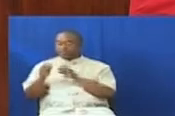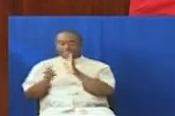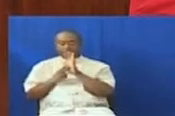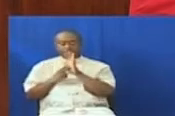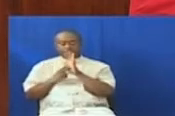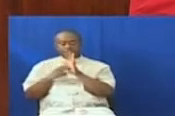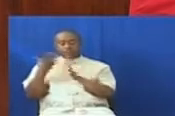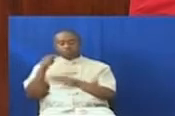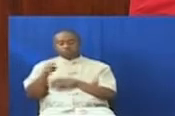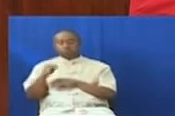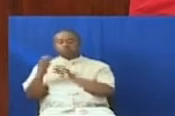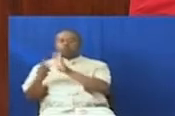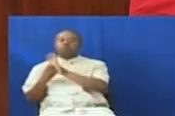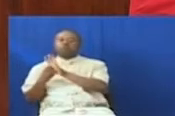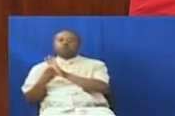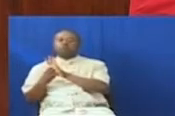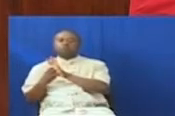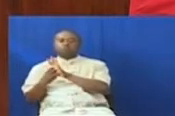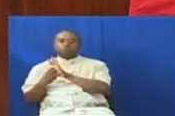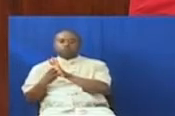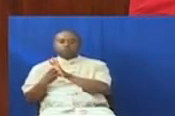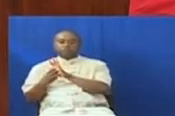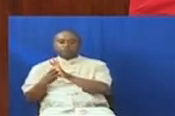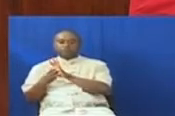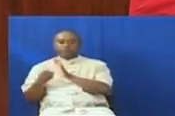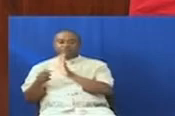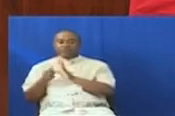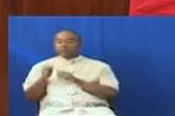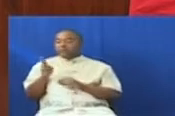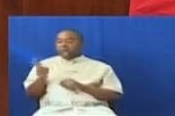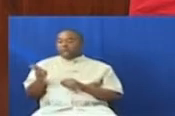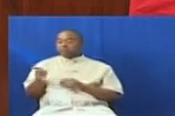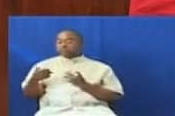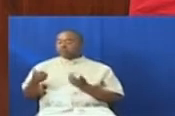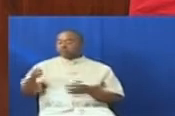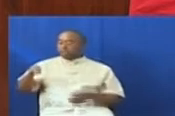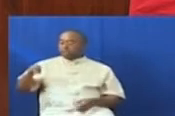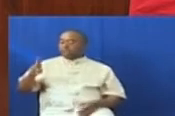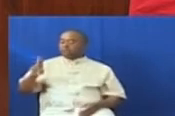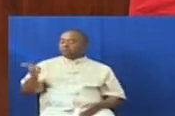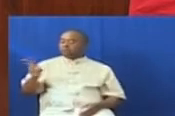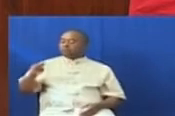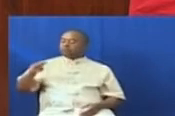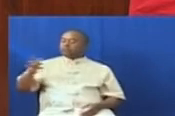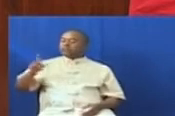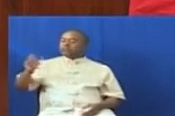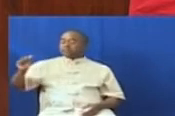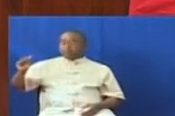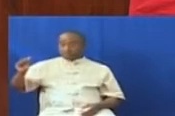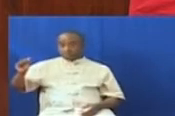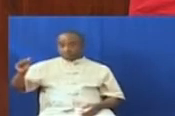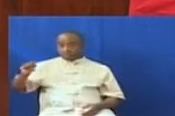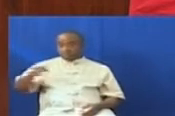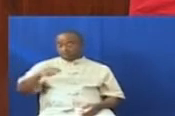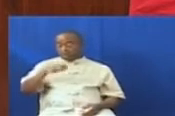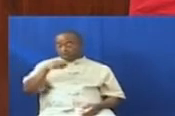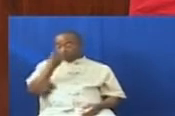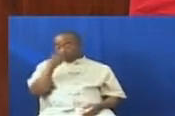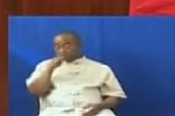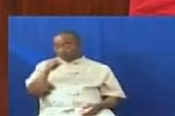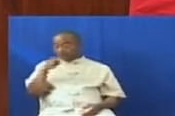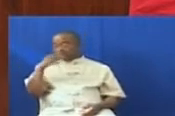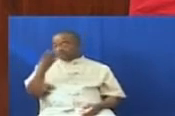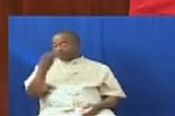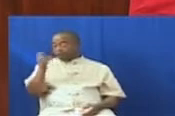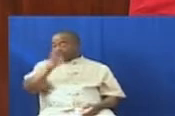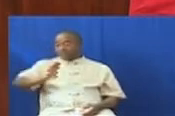bilioni 85.8. Na moja ya maeneo imetajwa halmashauri ya wilaya ya Muheza kwenye ina 1.4 bilioni kwenye